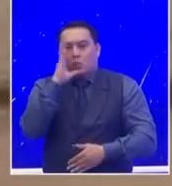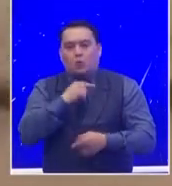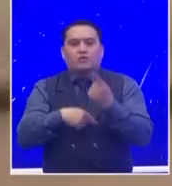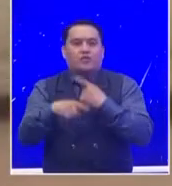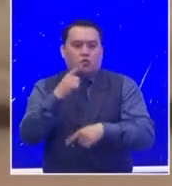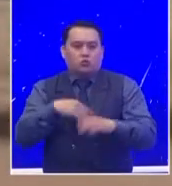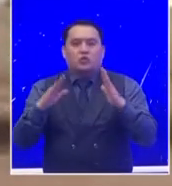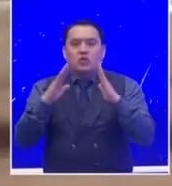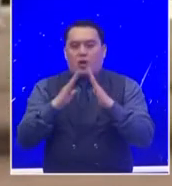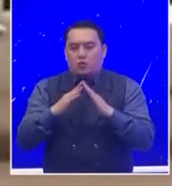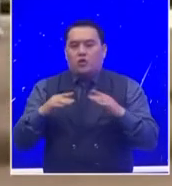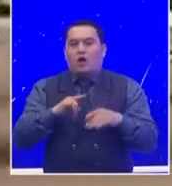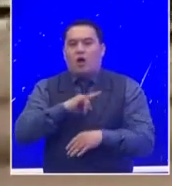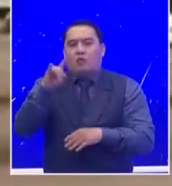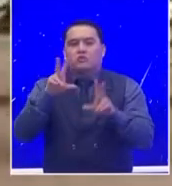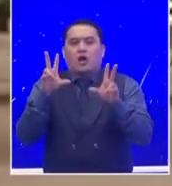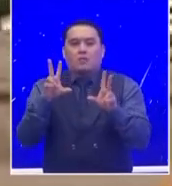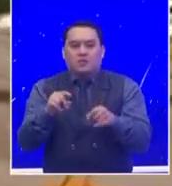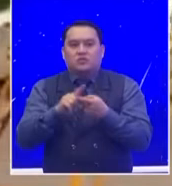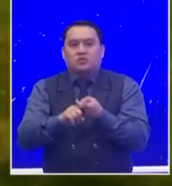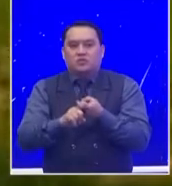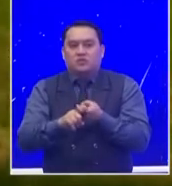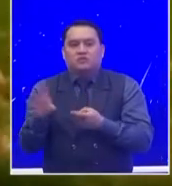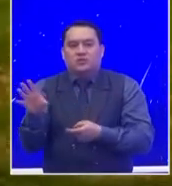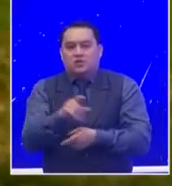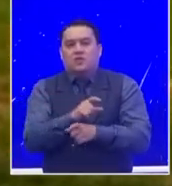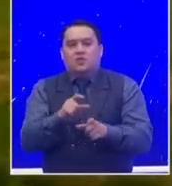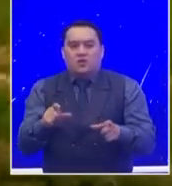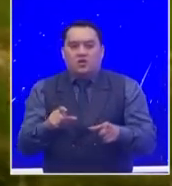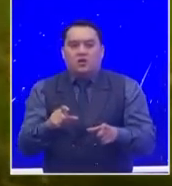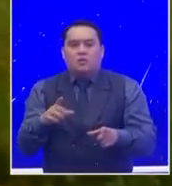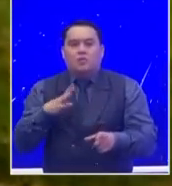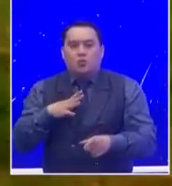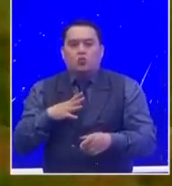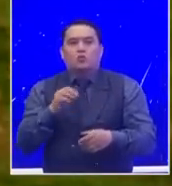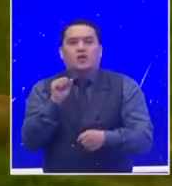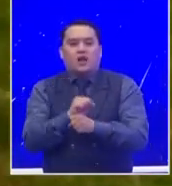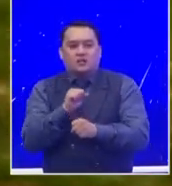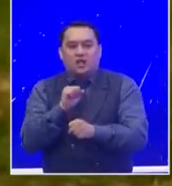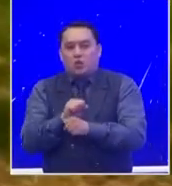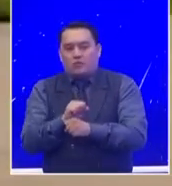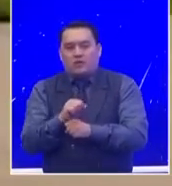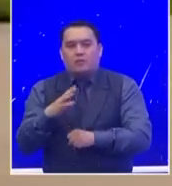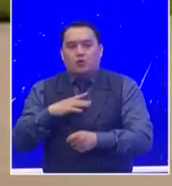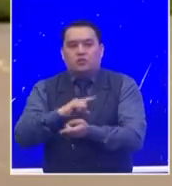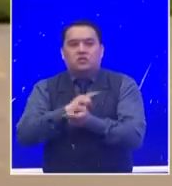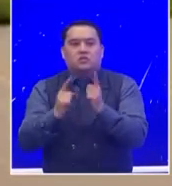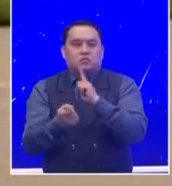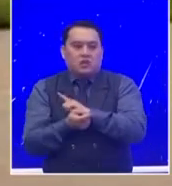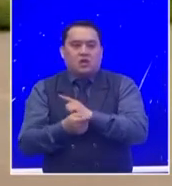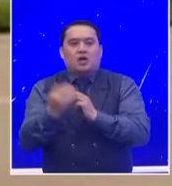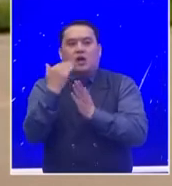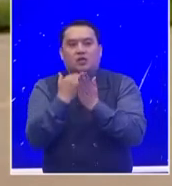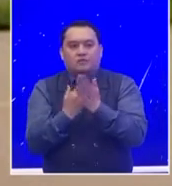вернуться домой. Авиакомпания пообещала связаться со всеми пассажирами, чьи рейсы будут приостановлены. Также изменению подвергнется